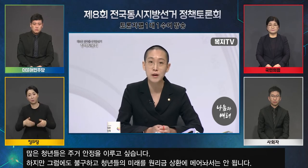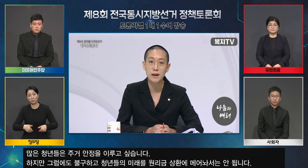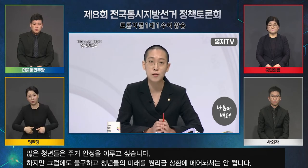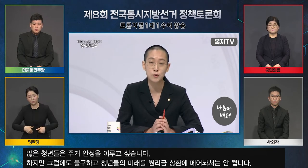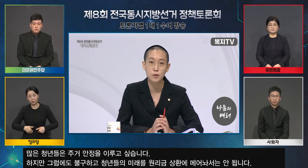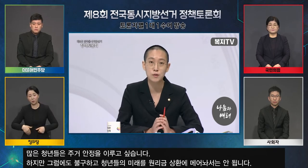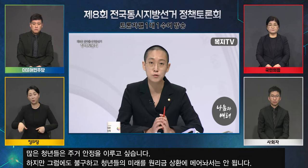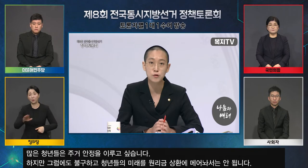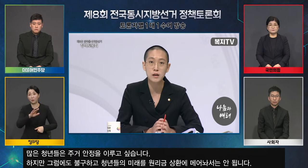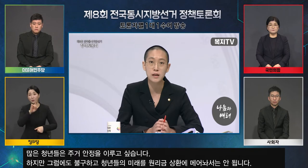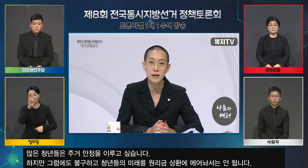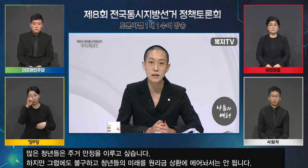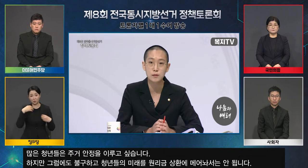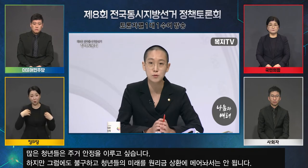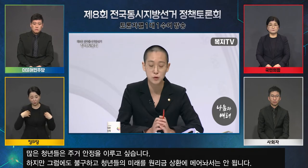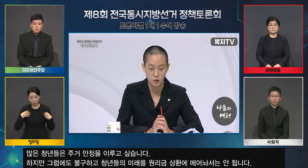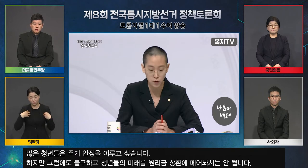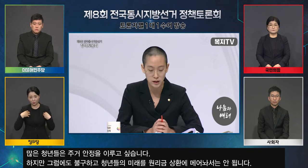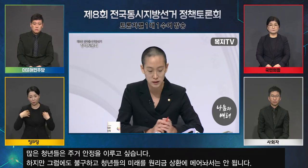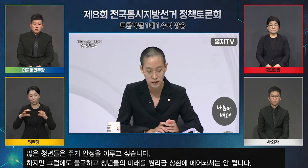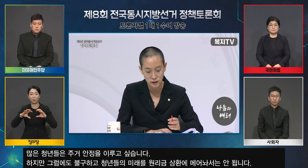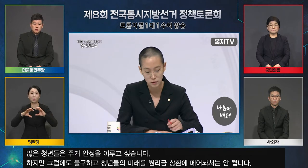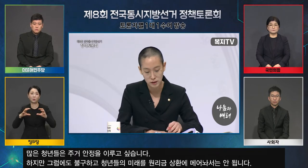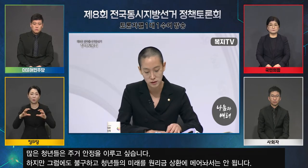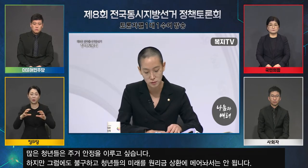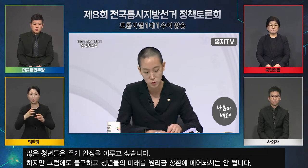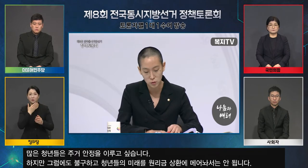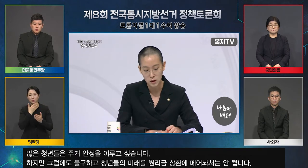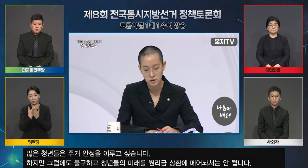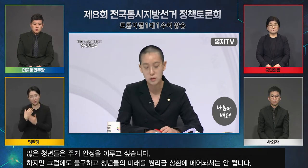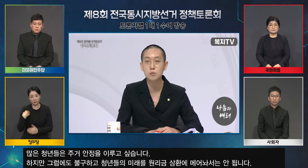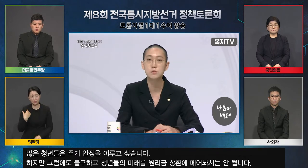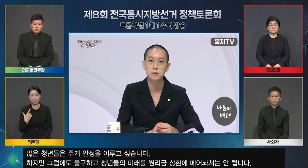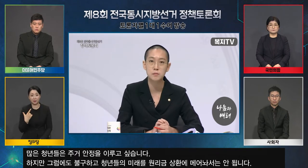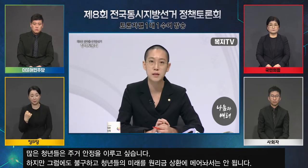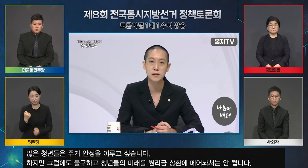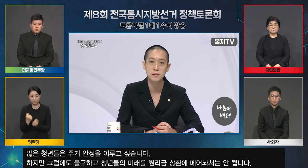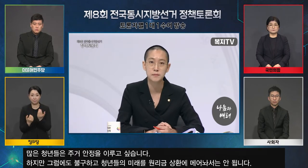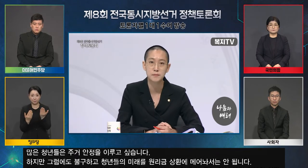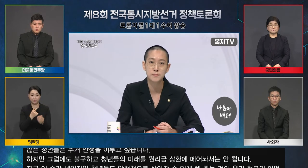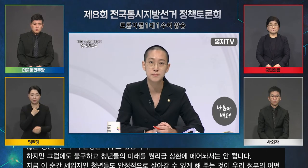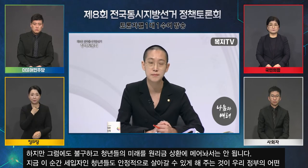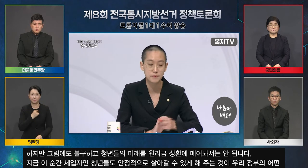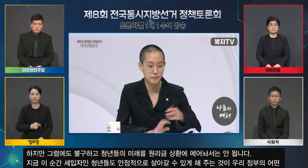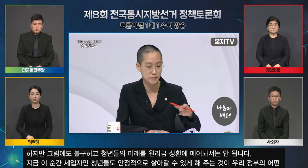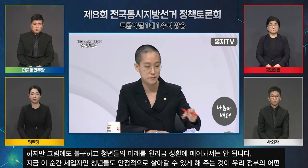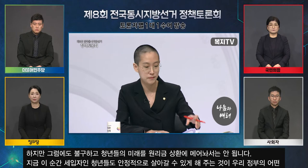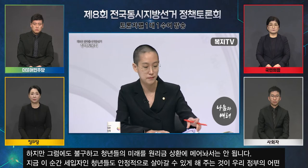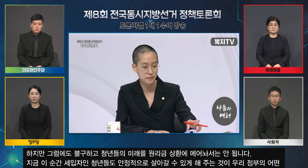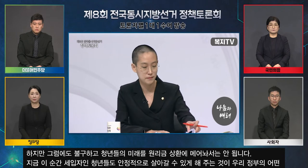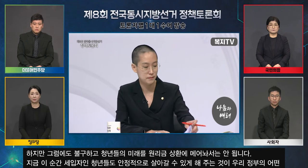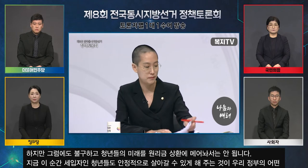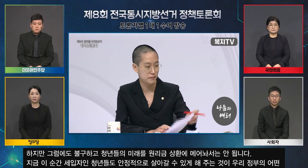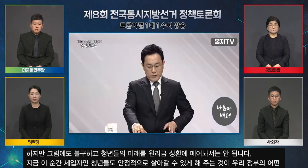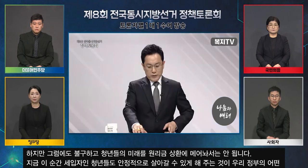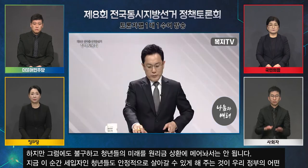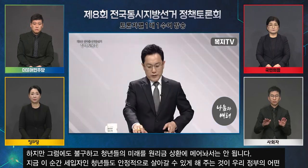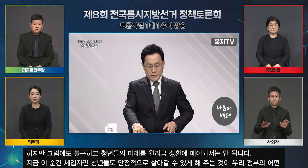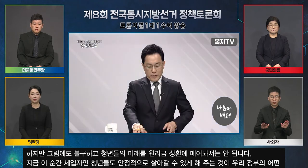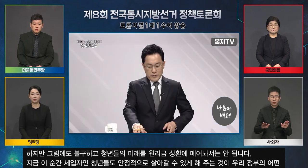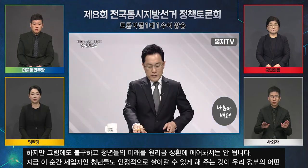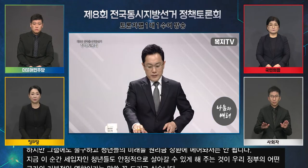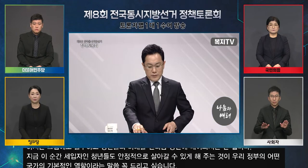정부의 어떤 국가의 기본적인 역할이다. 이런 말씀 꼭 드리고 싶습니다. 네 이제 홍성국